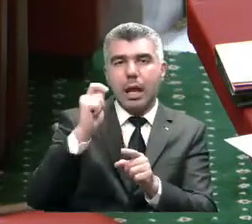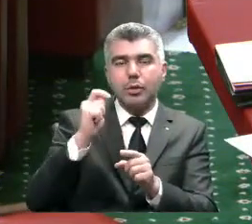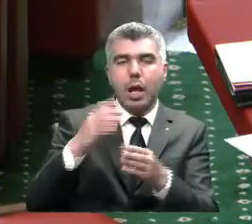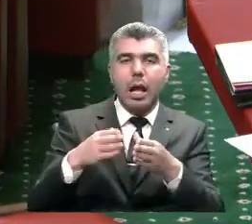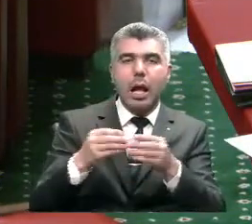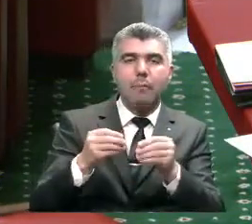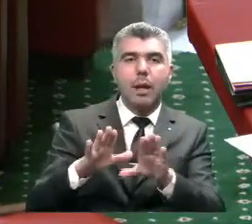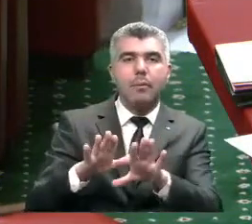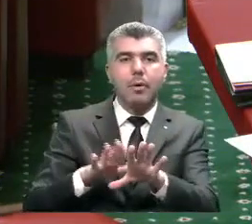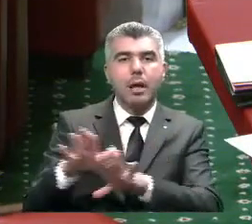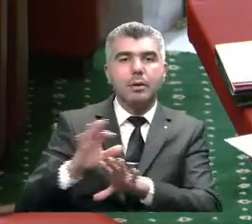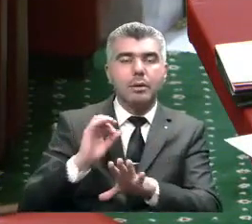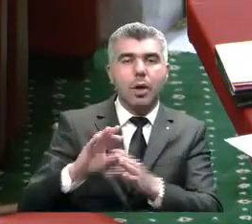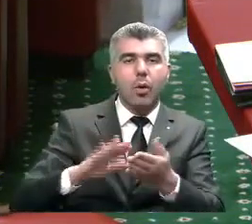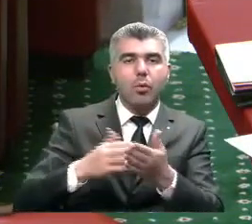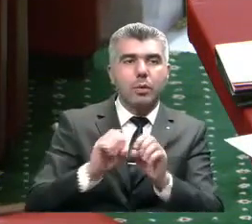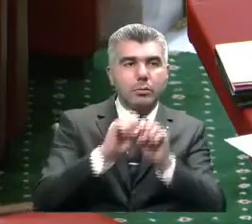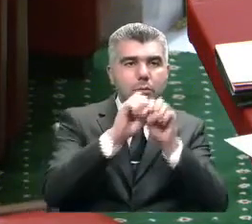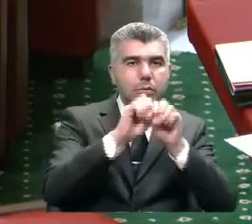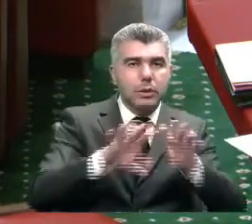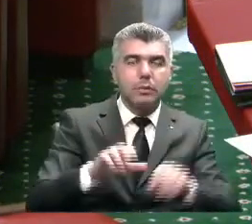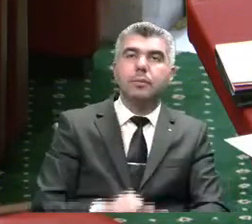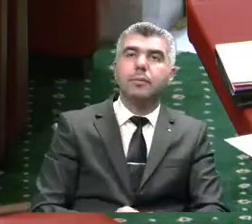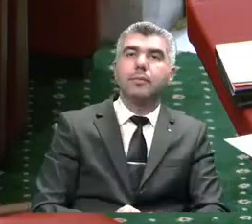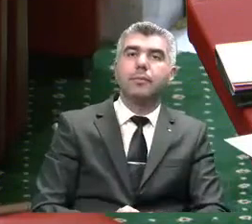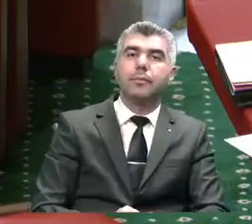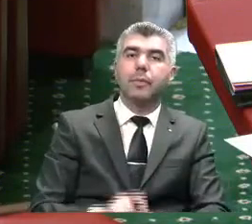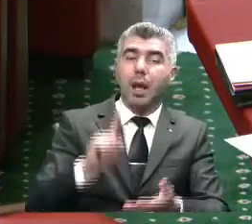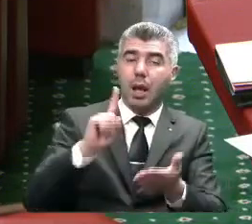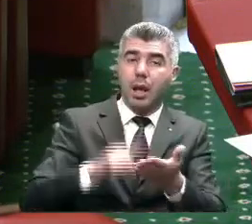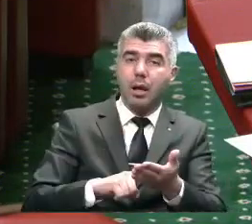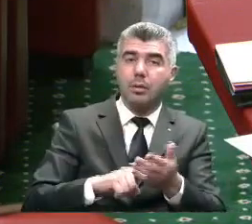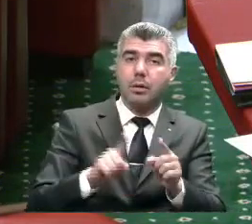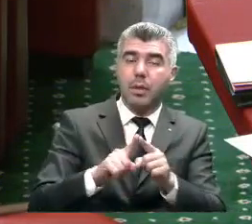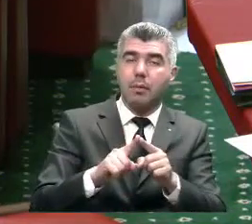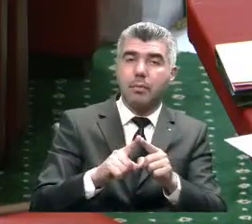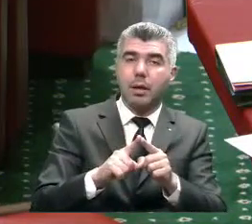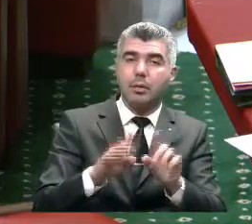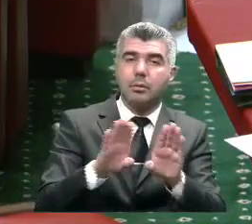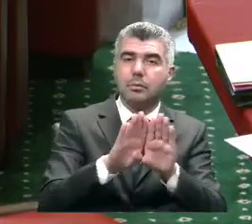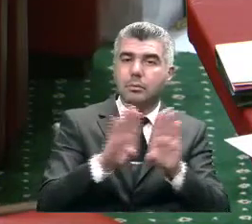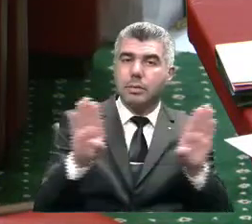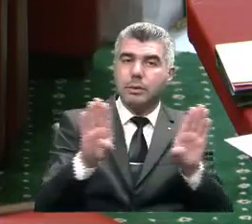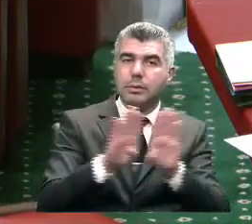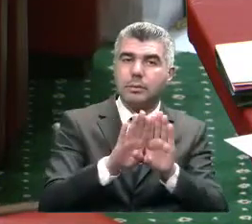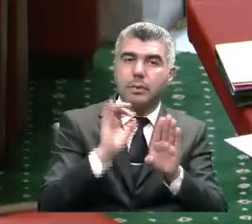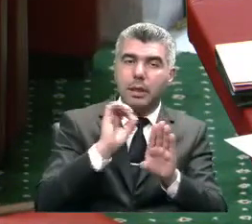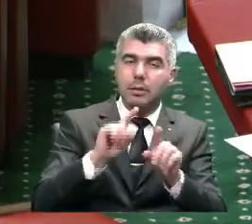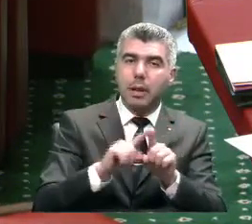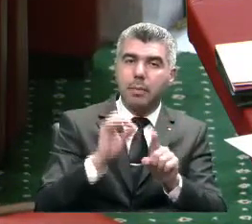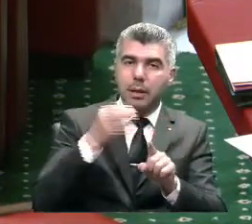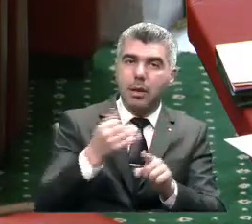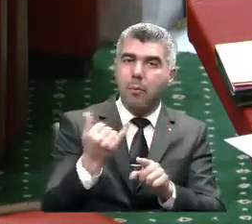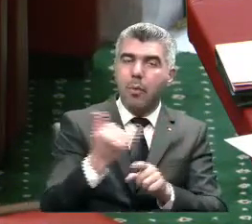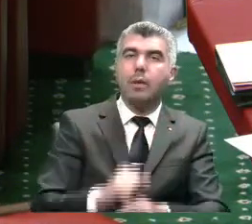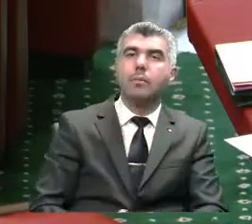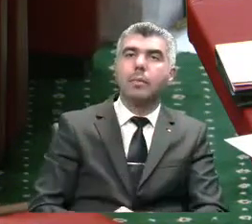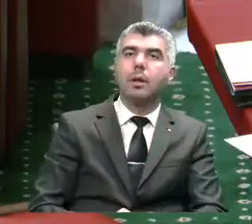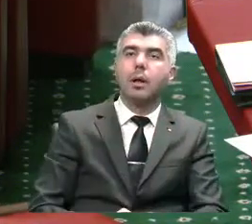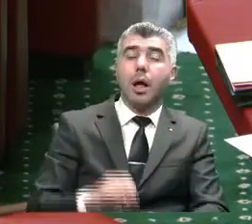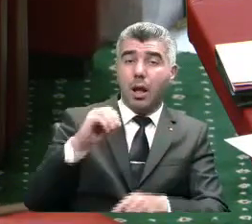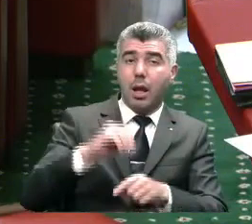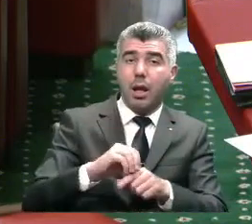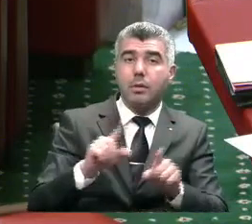باش يعممها بمختلف المطارات، اعتمد الأبواب الذكية بمطارات الدار البيضاء ومراكش المنارة، تحسن نظام معالجة